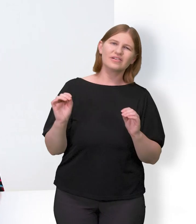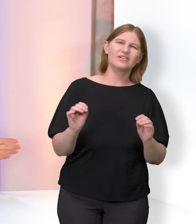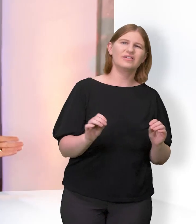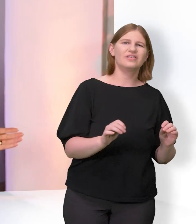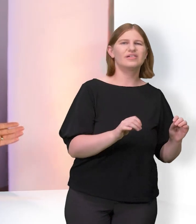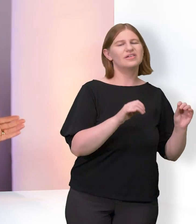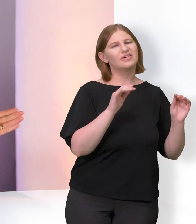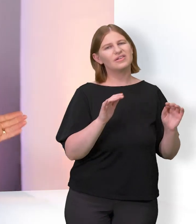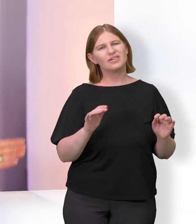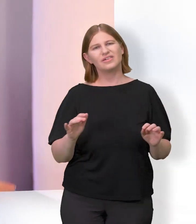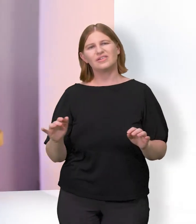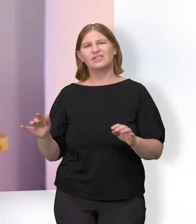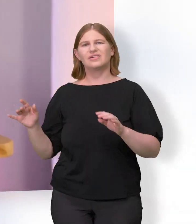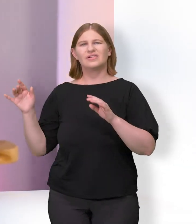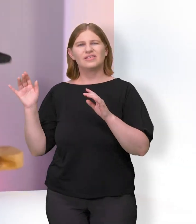oh,